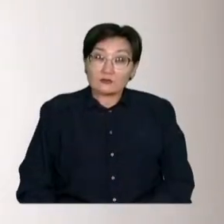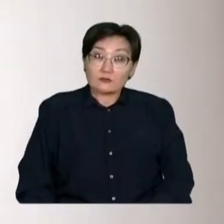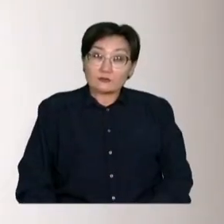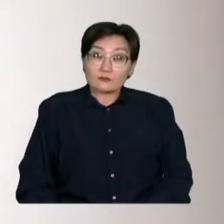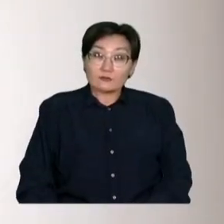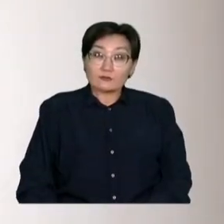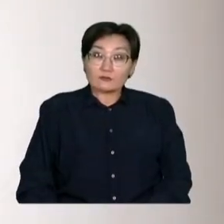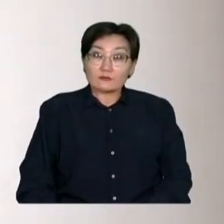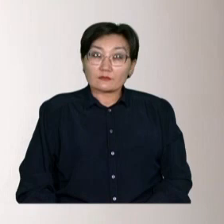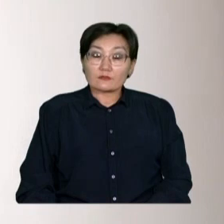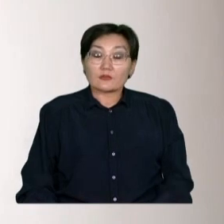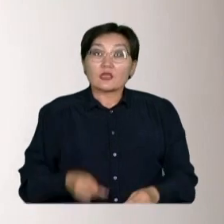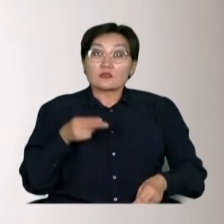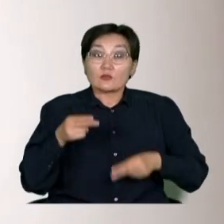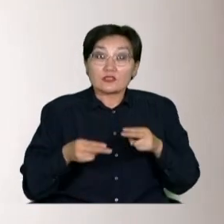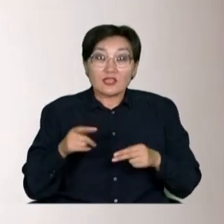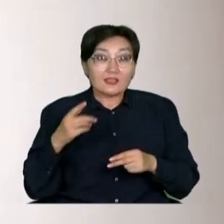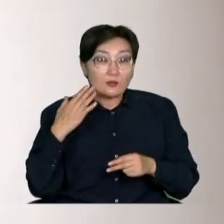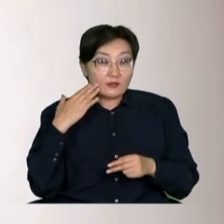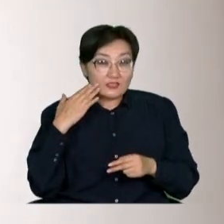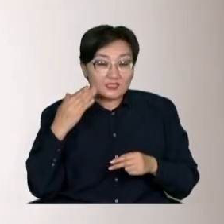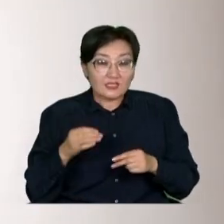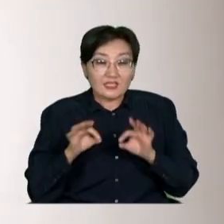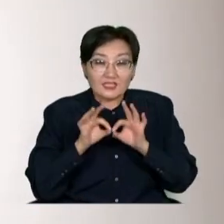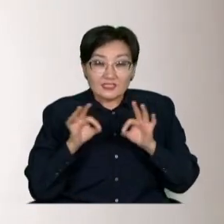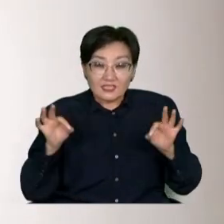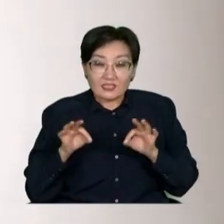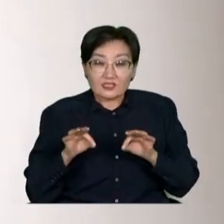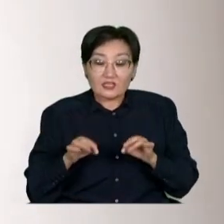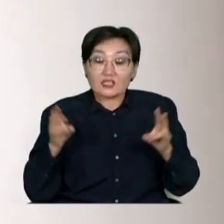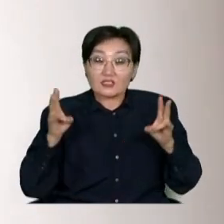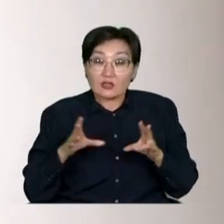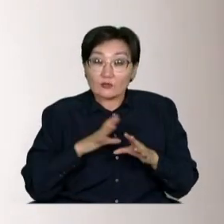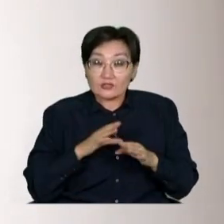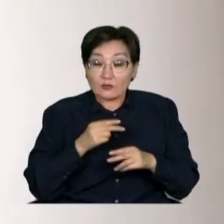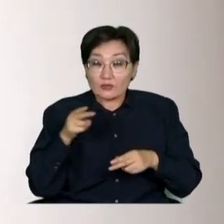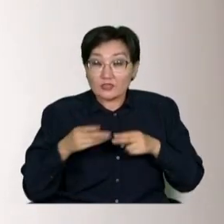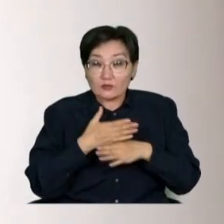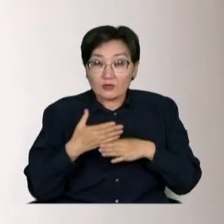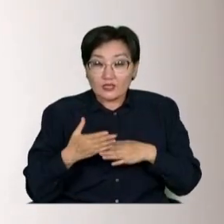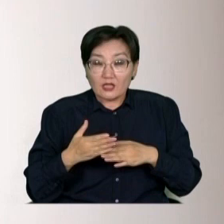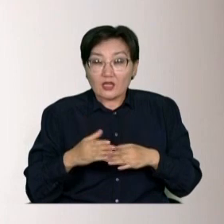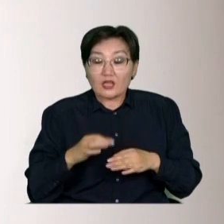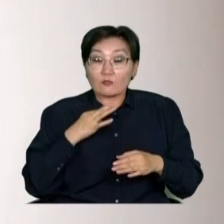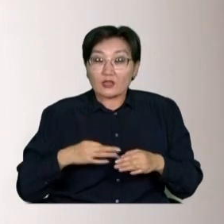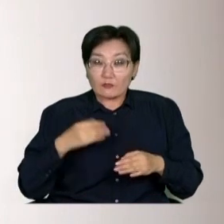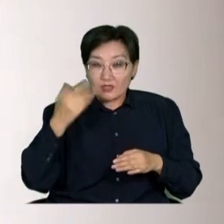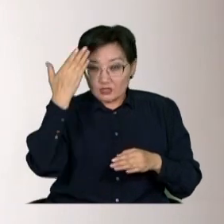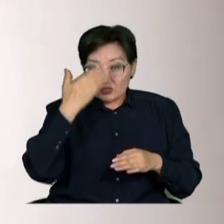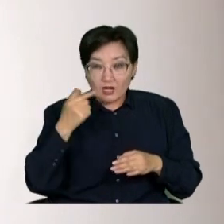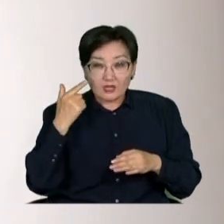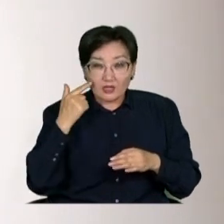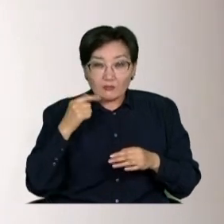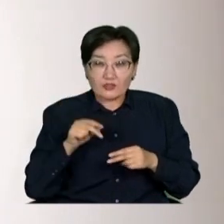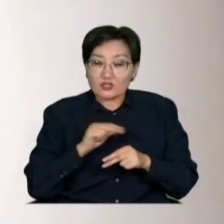задет лицевой нерв. Ота кезінде бет бөлігінің жіңішке тамырларын кесіп кеткен. Операциядан кейін баламның жарты беті істемей қалды. Біз не тамақ,